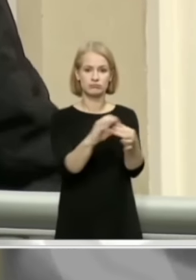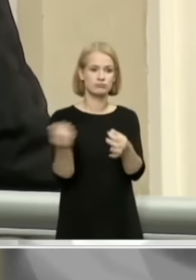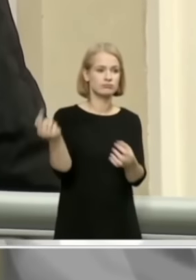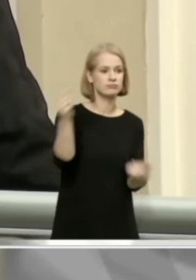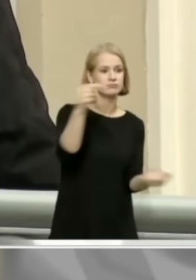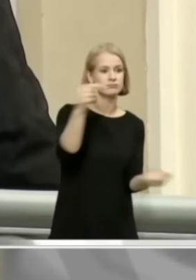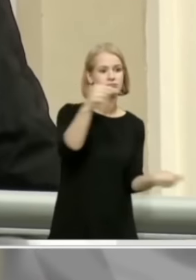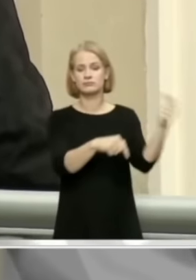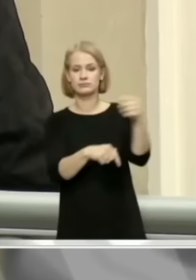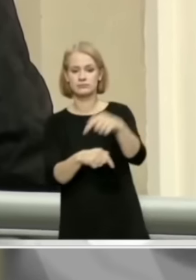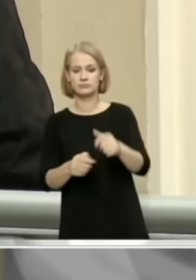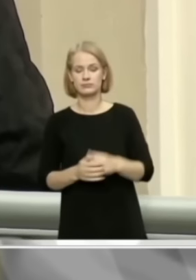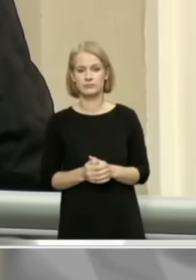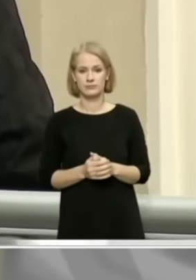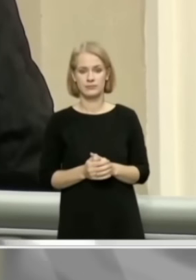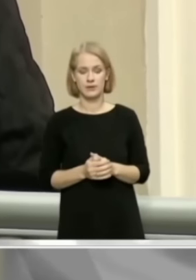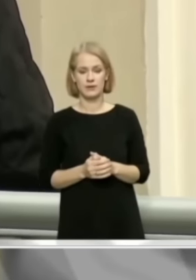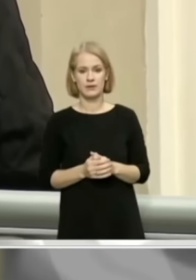dėmesiu